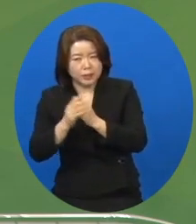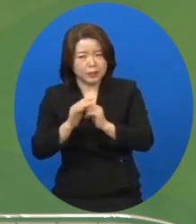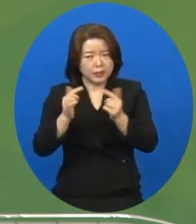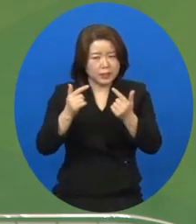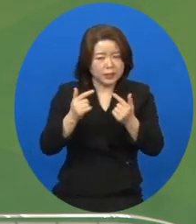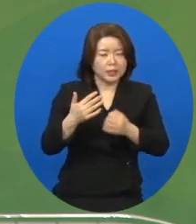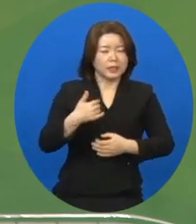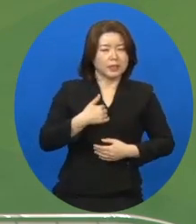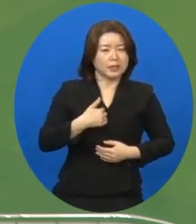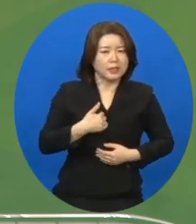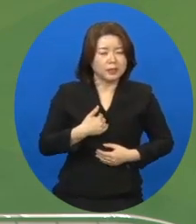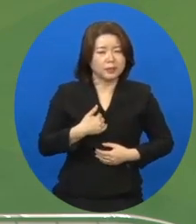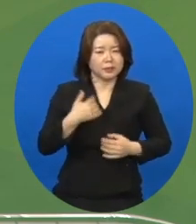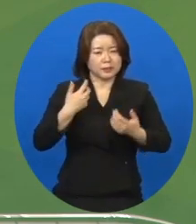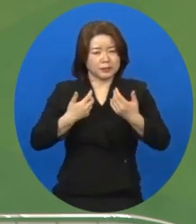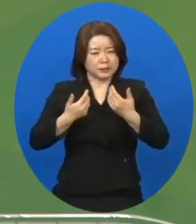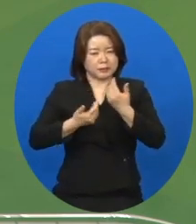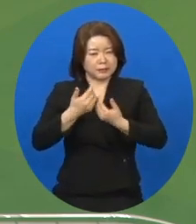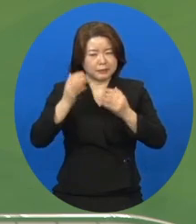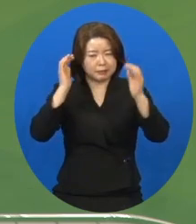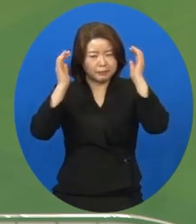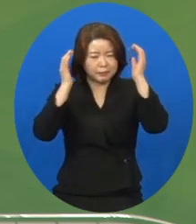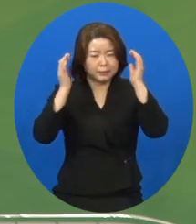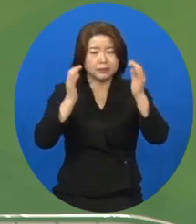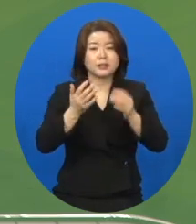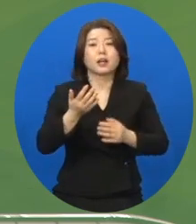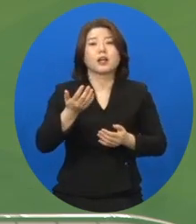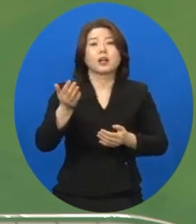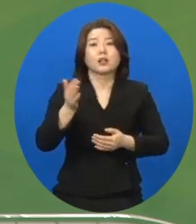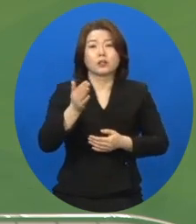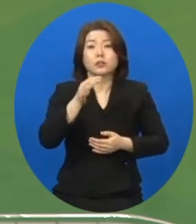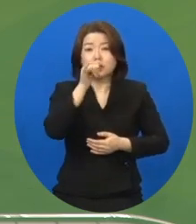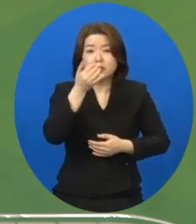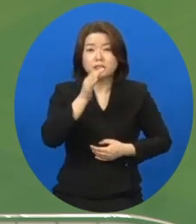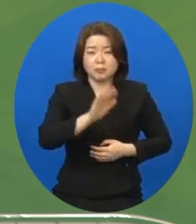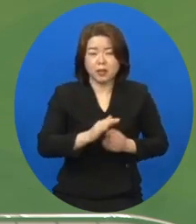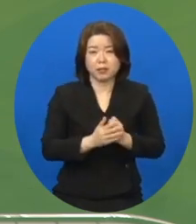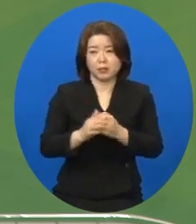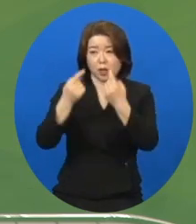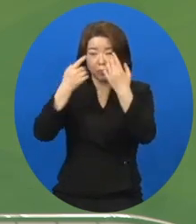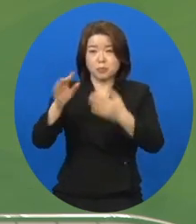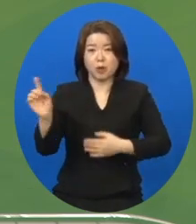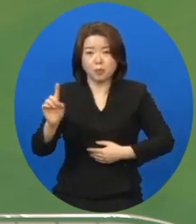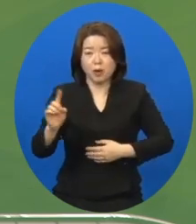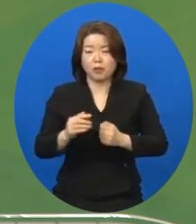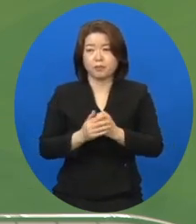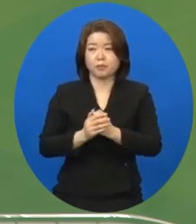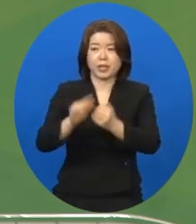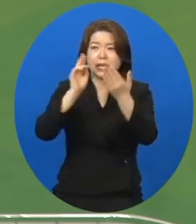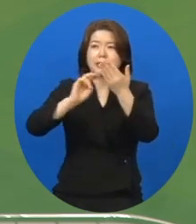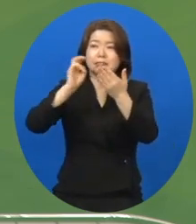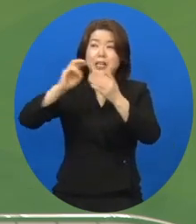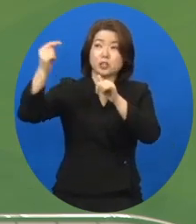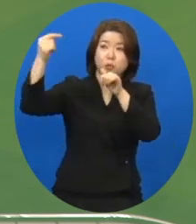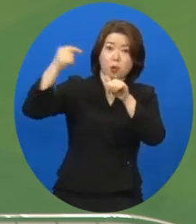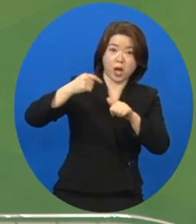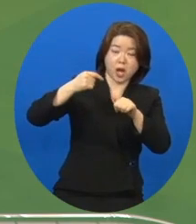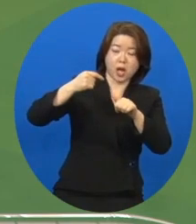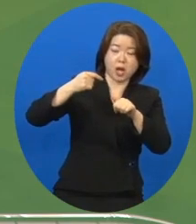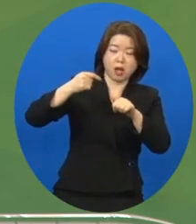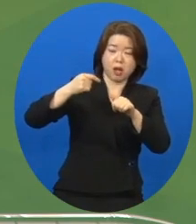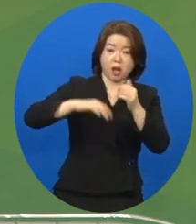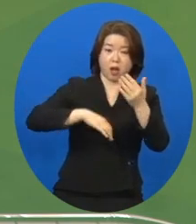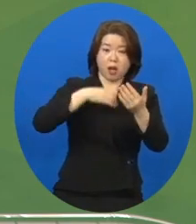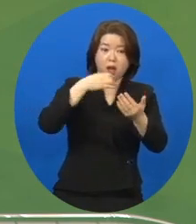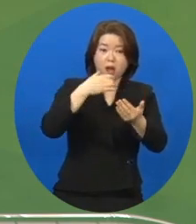본인도 헷갈릴 정도이지만 분명한 것은 찬송하라 하시는 성령의 감동이 자기 안에